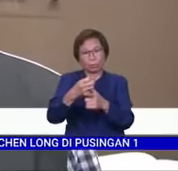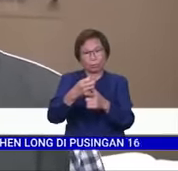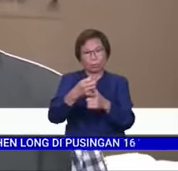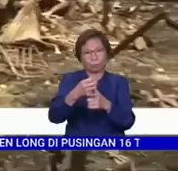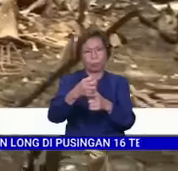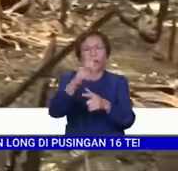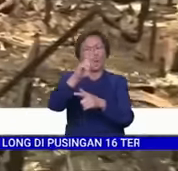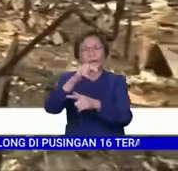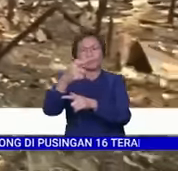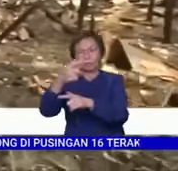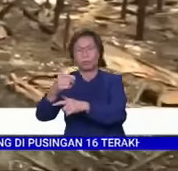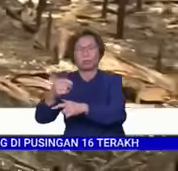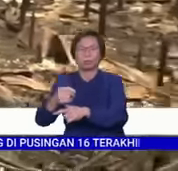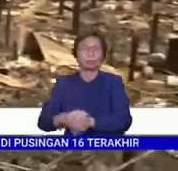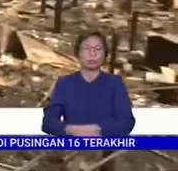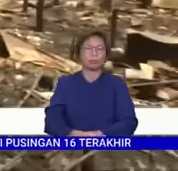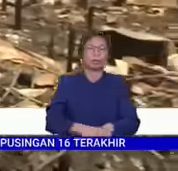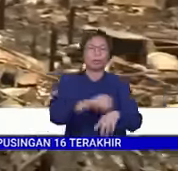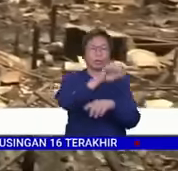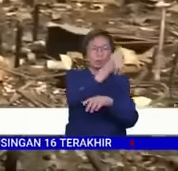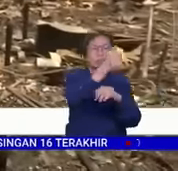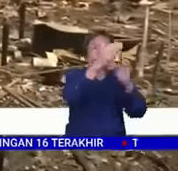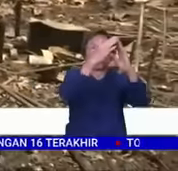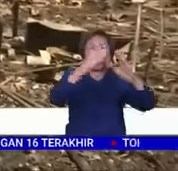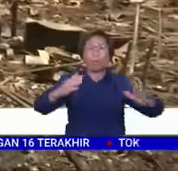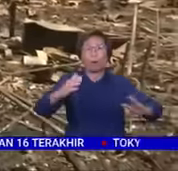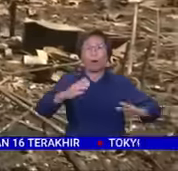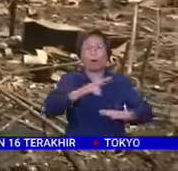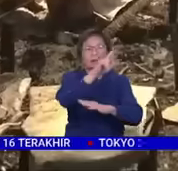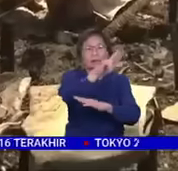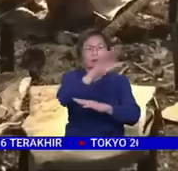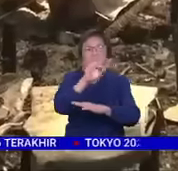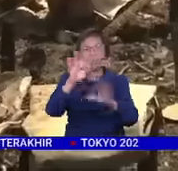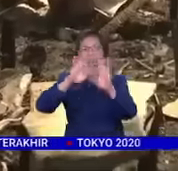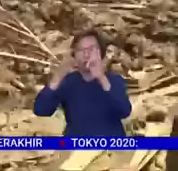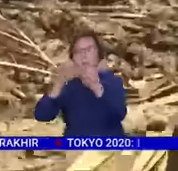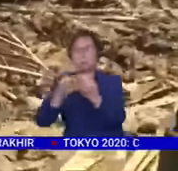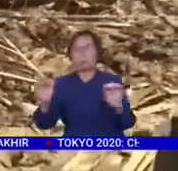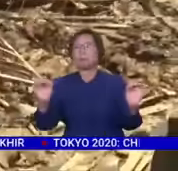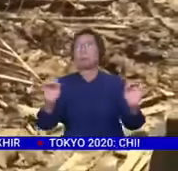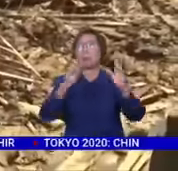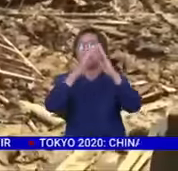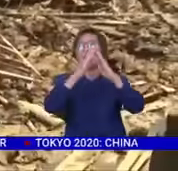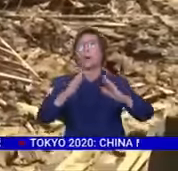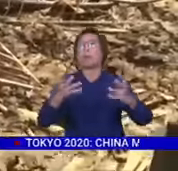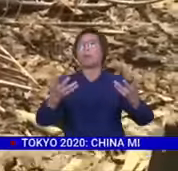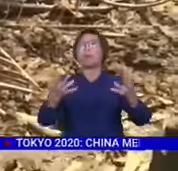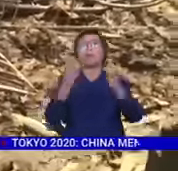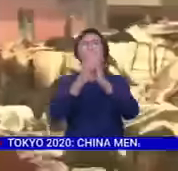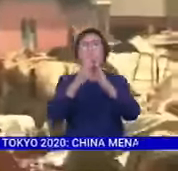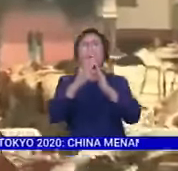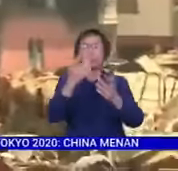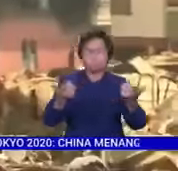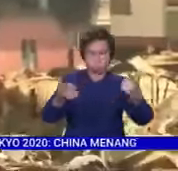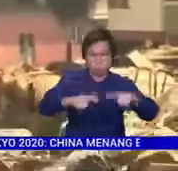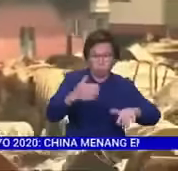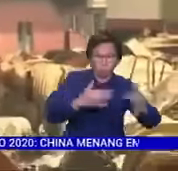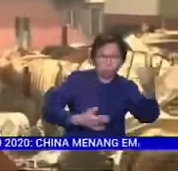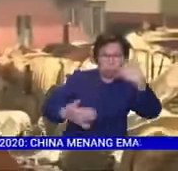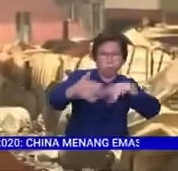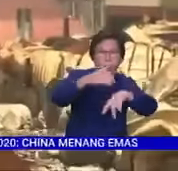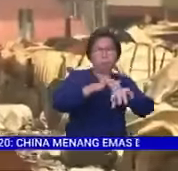phg enjoy sebanyak 10 rumah 7 jas dengan 39 keluarga hilang tempat tinggal dalam kejadian kebakaran